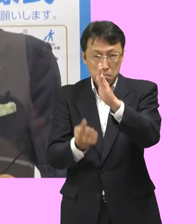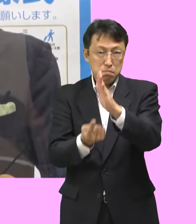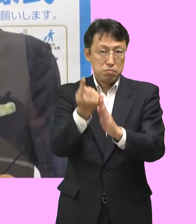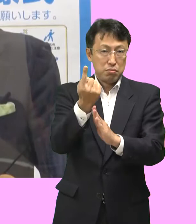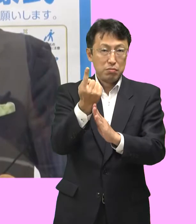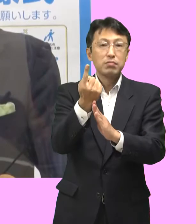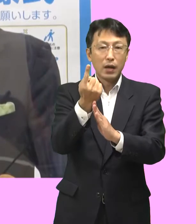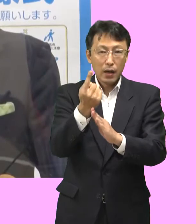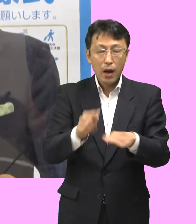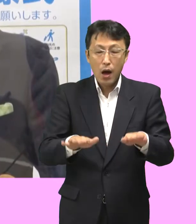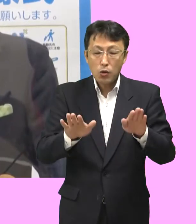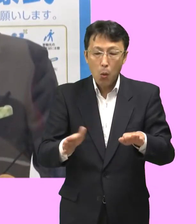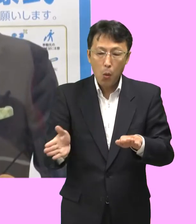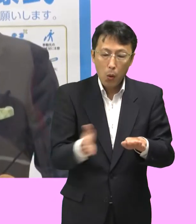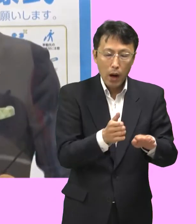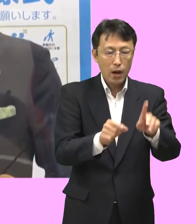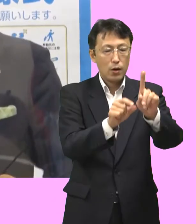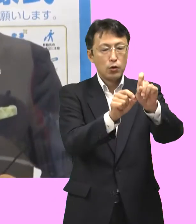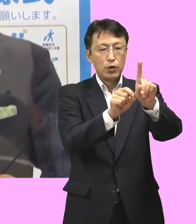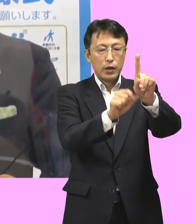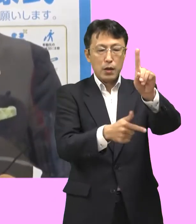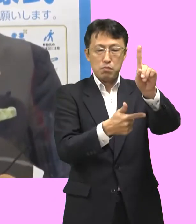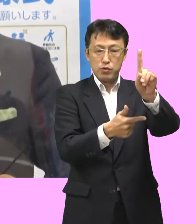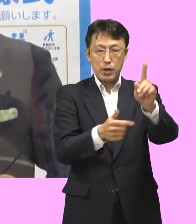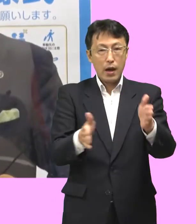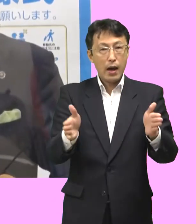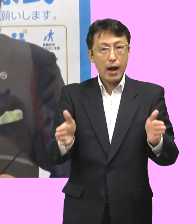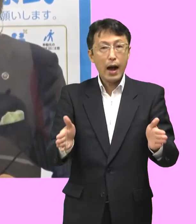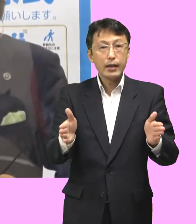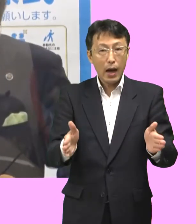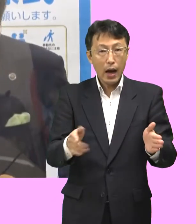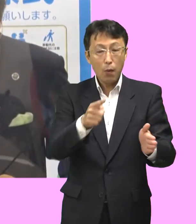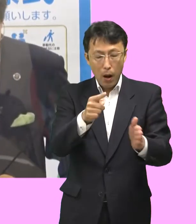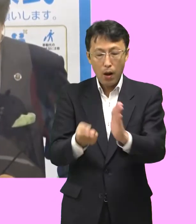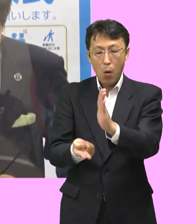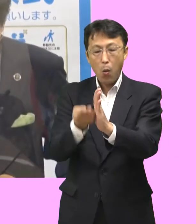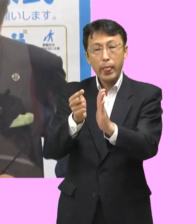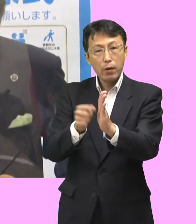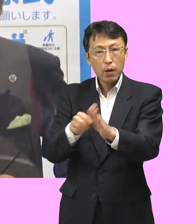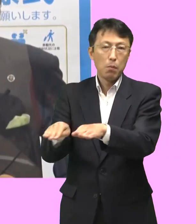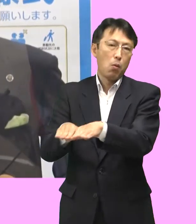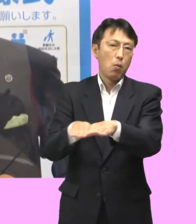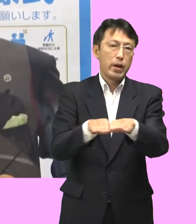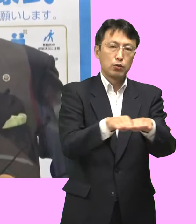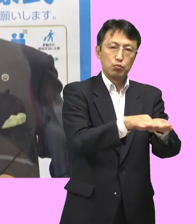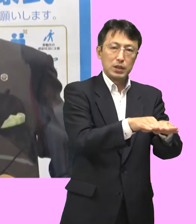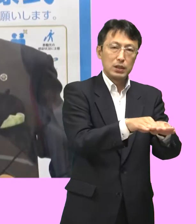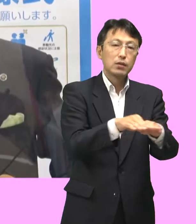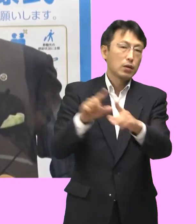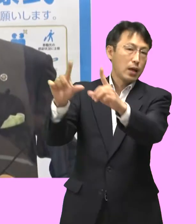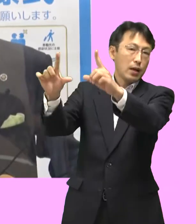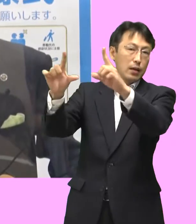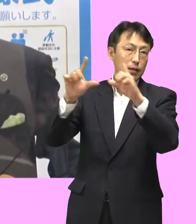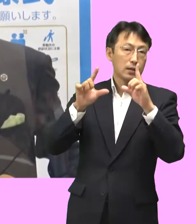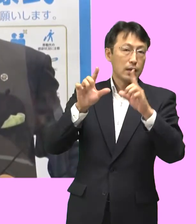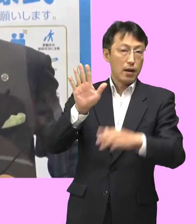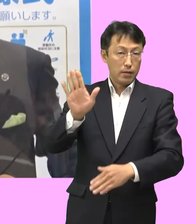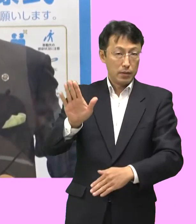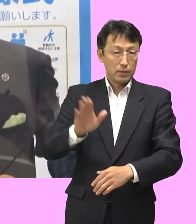11月の6日まで、臨時休業をすると、このように、伺っております。